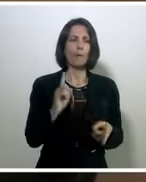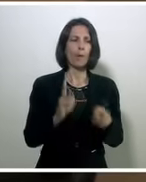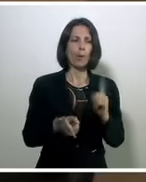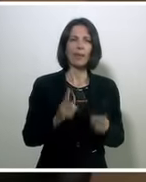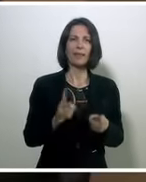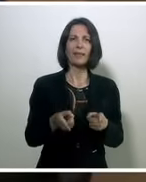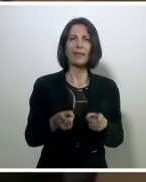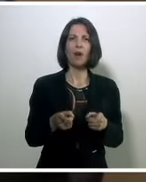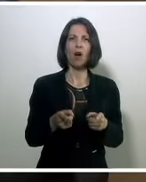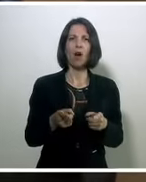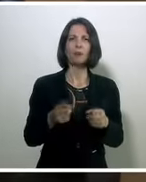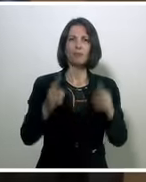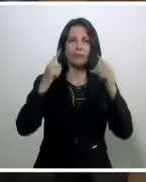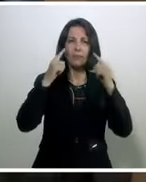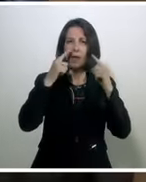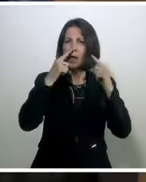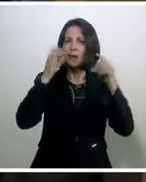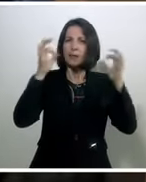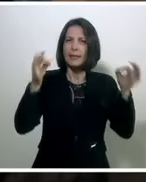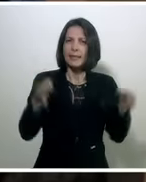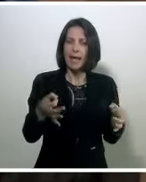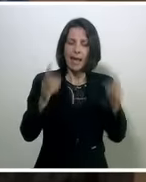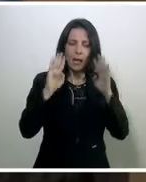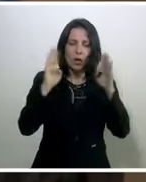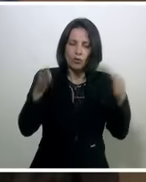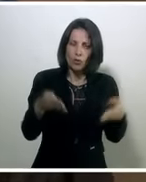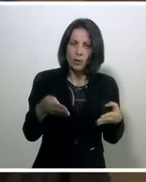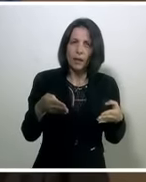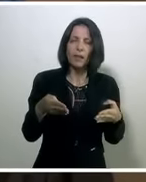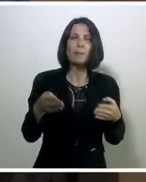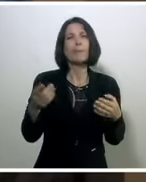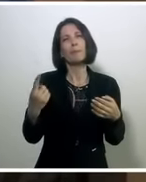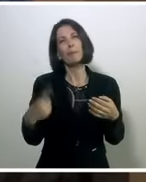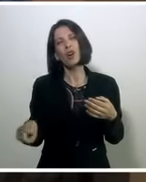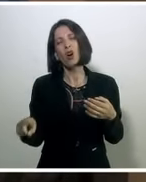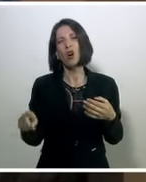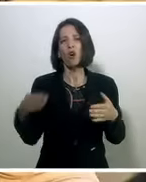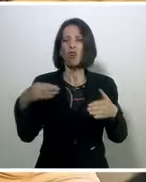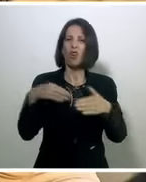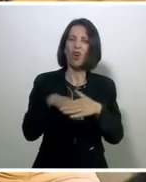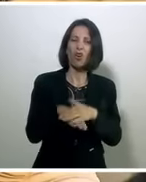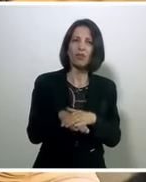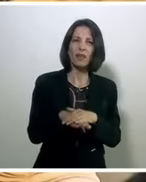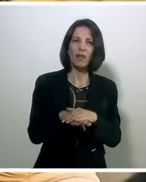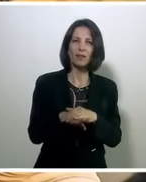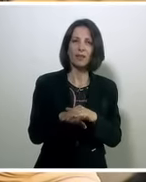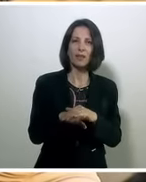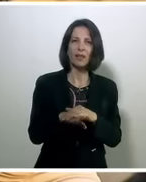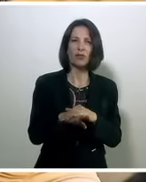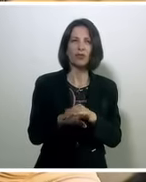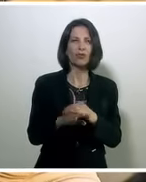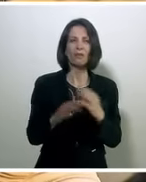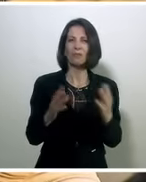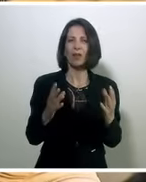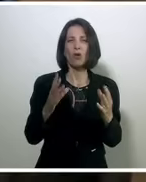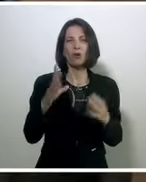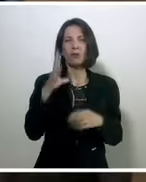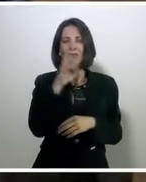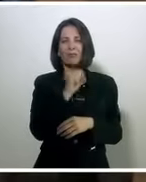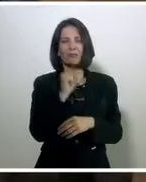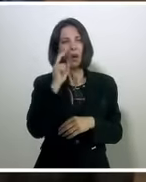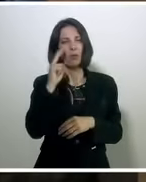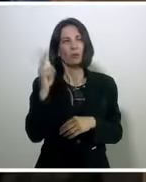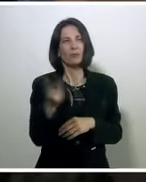contempo limitata e tutto sommato conservatrice non è in grado di cogliere sino in fondo i caratteri del tempo a venire